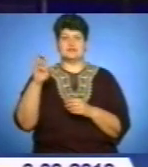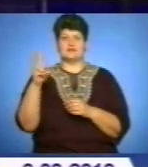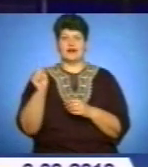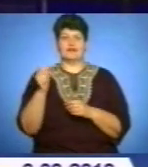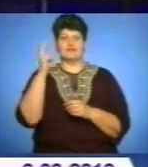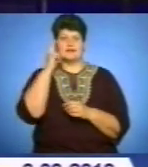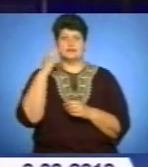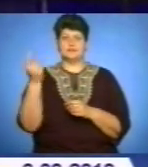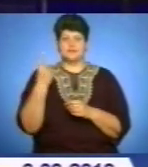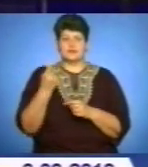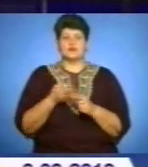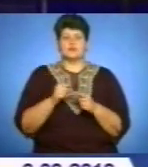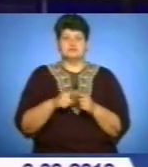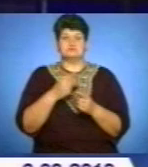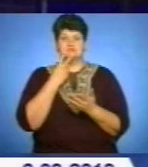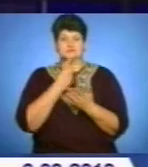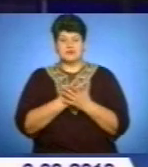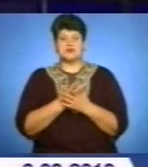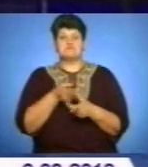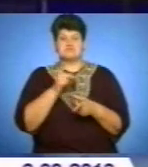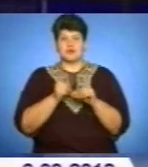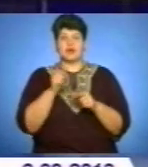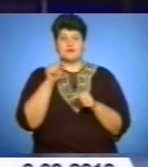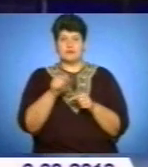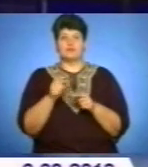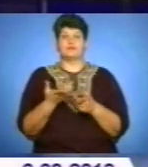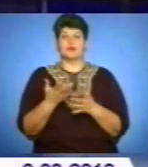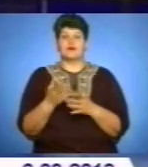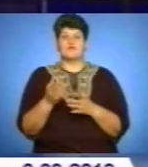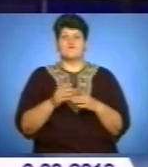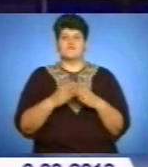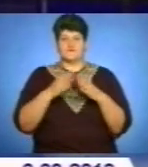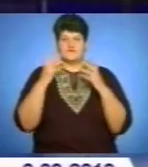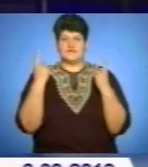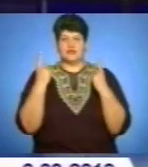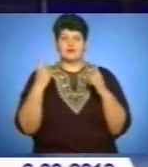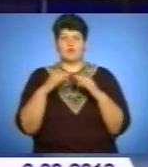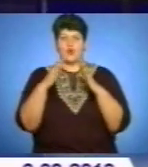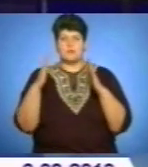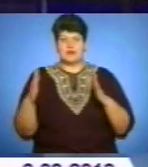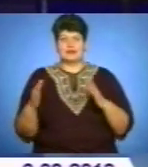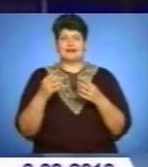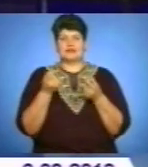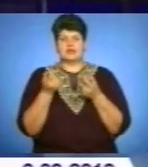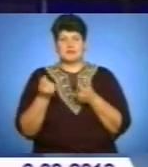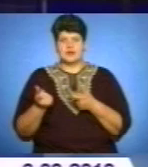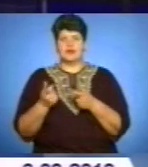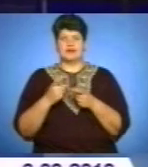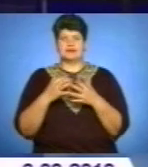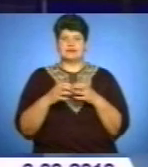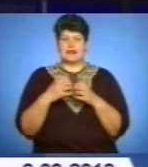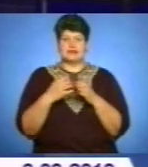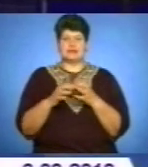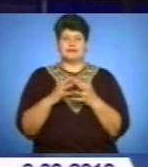продовольства переконався, завдяки подібним високотехнологічним об'єктам дрібні та середні сільгоспвиробники можуть зберігати